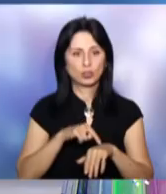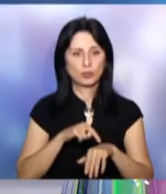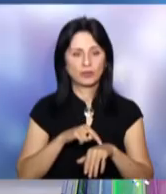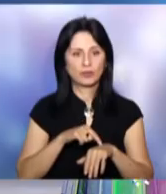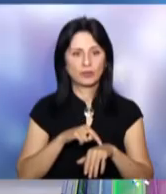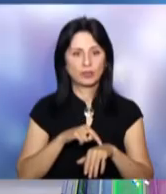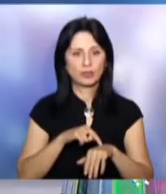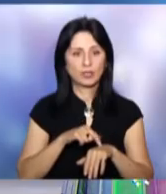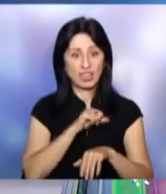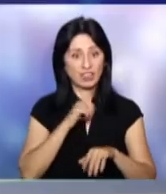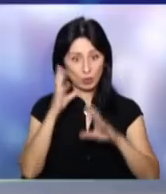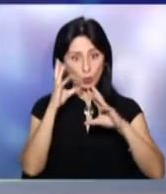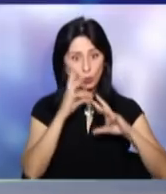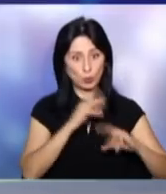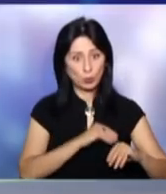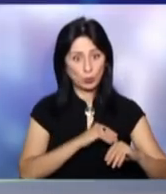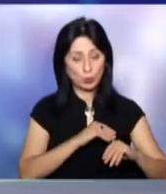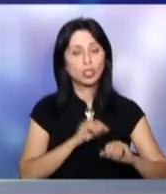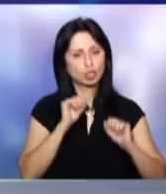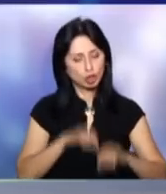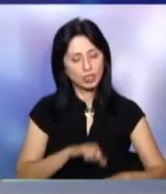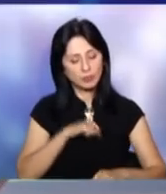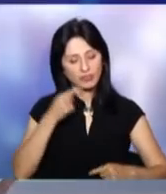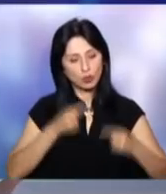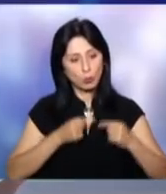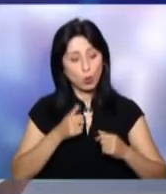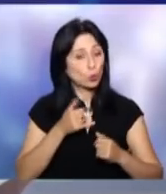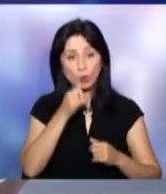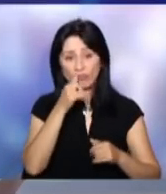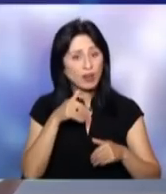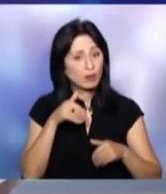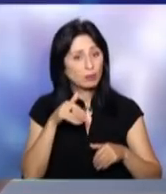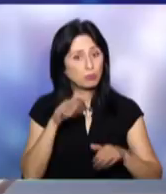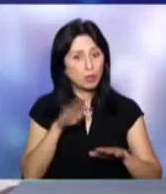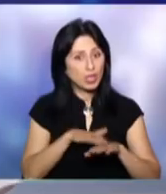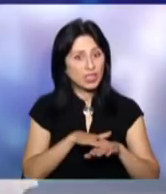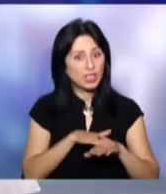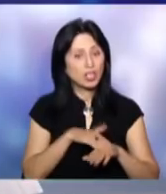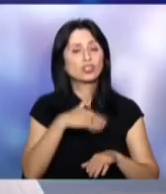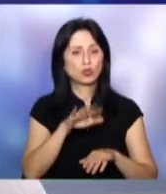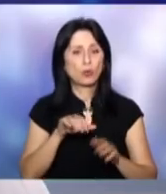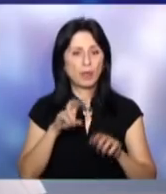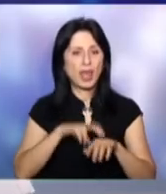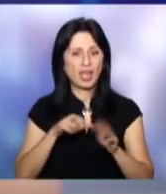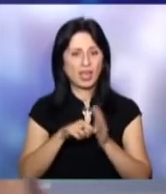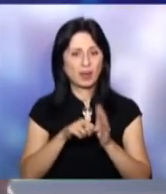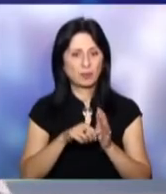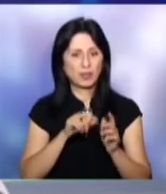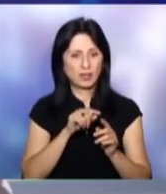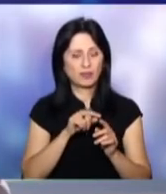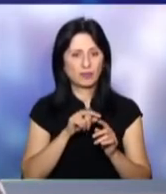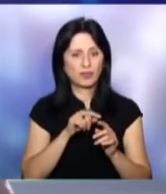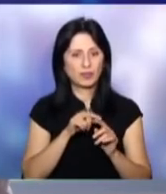წავა ნათია ეს ყველაფერი? შესაძლოა თავად წავიდეს, მაგრამ თუ კი დიდხანს გაგრძელდა, ისო ფსიქოთერაპია ეჯობს, რომ აი